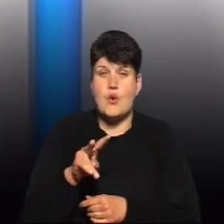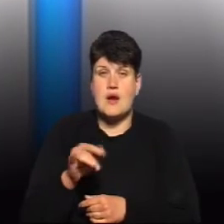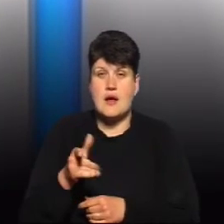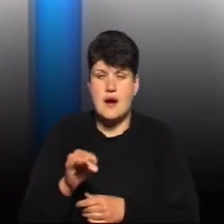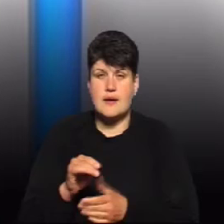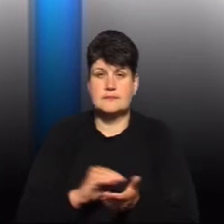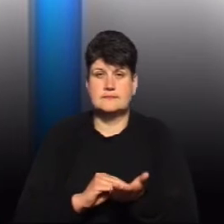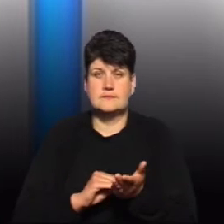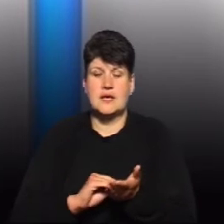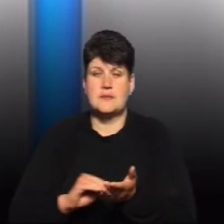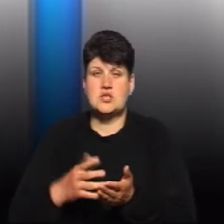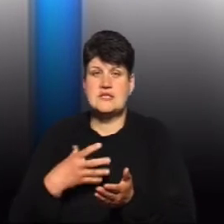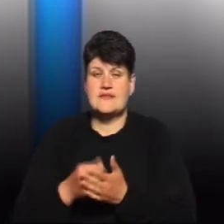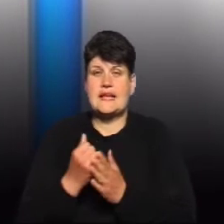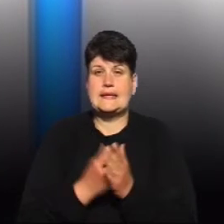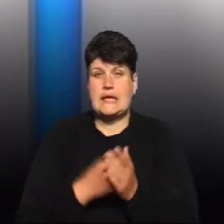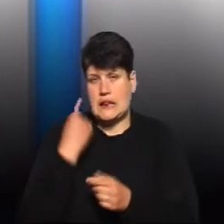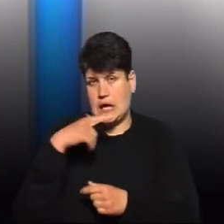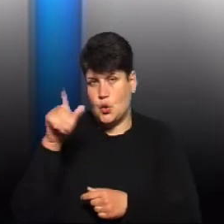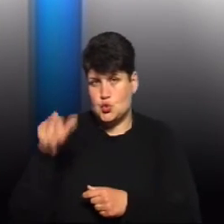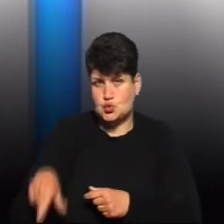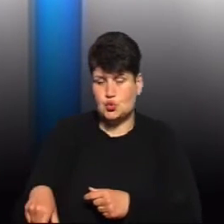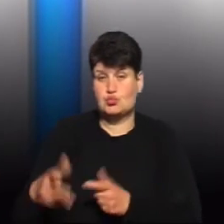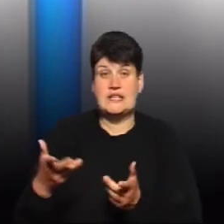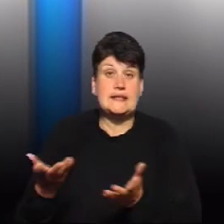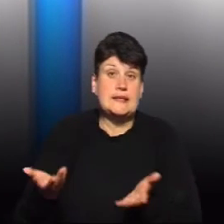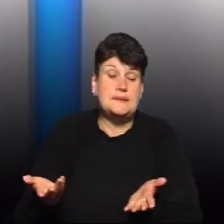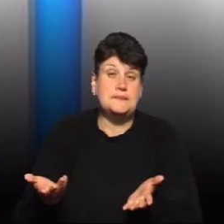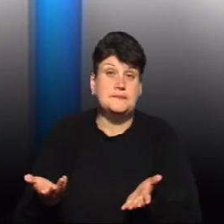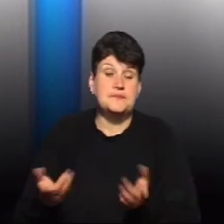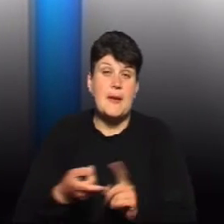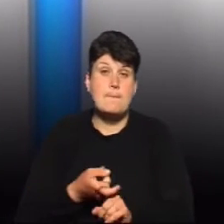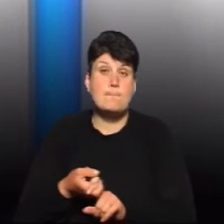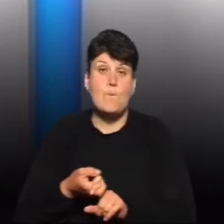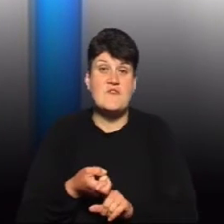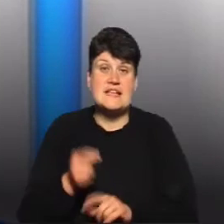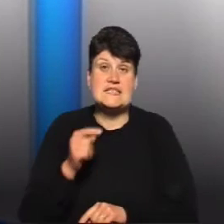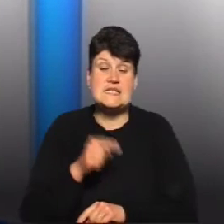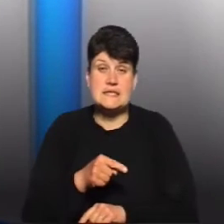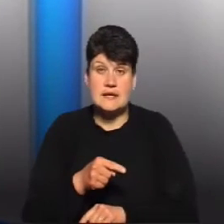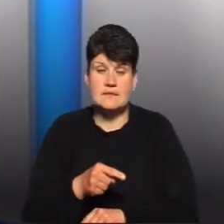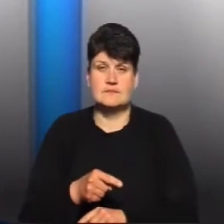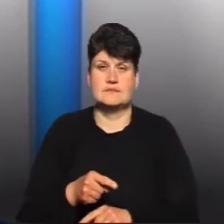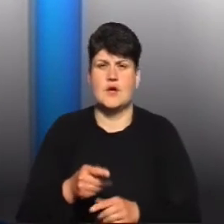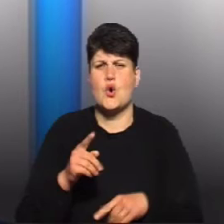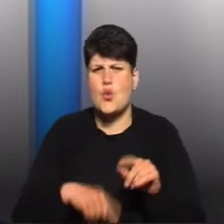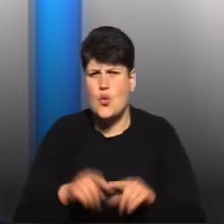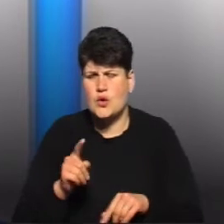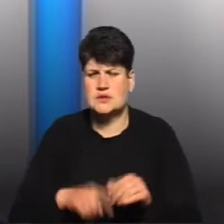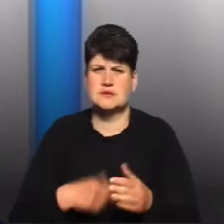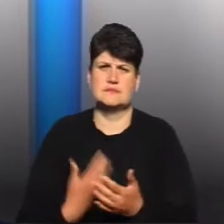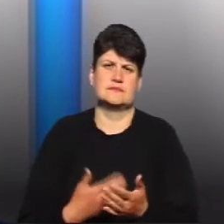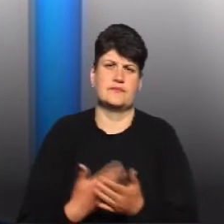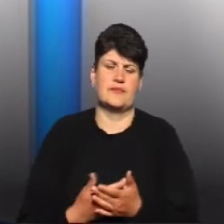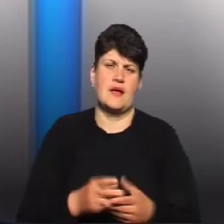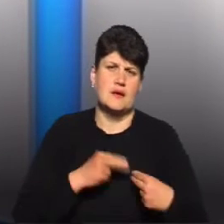так, свій канал на особу, яка в якійсь мірі пов'язана із ним, так, тобто чи є його родичем, чи є його співробітником